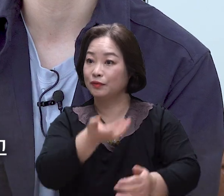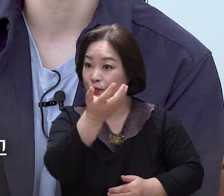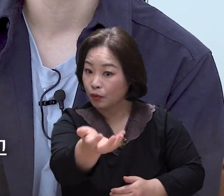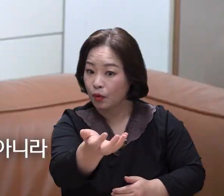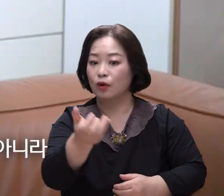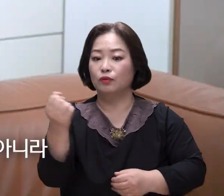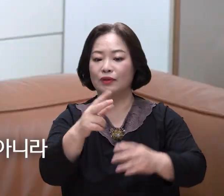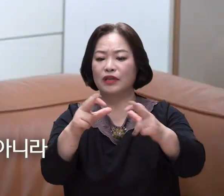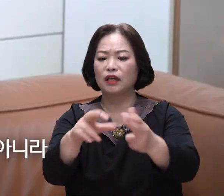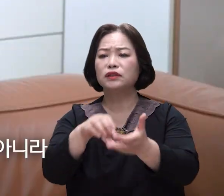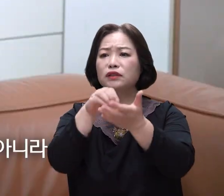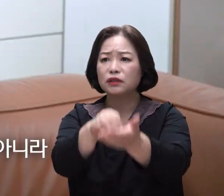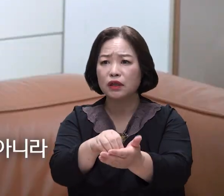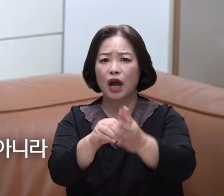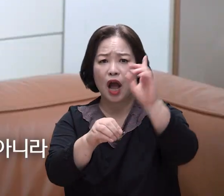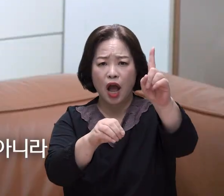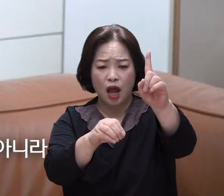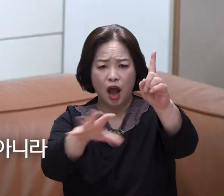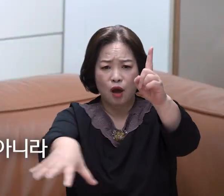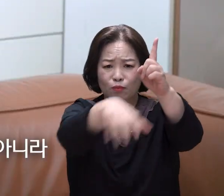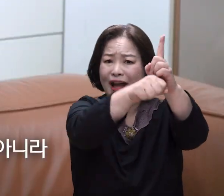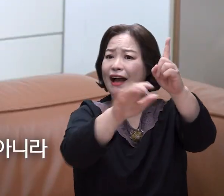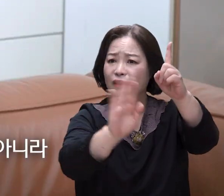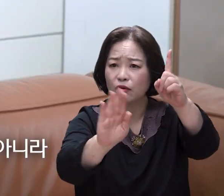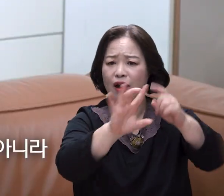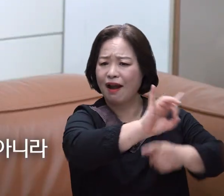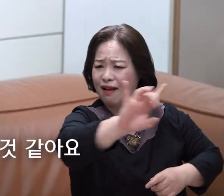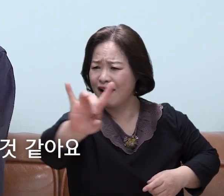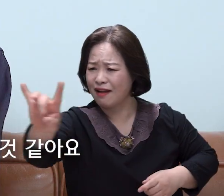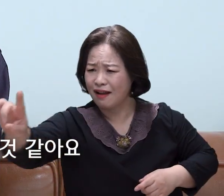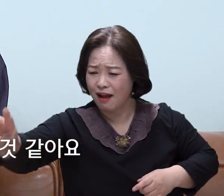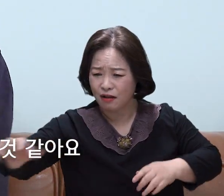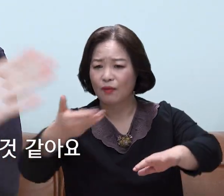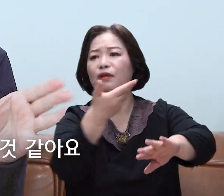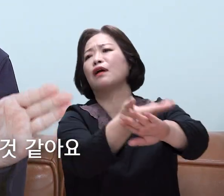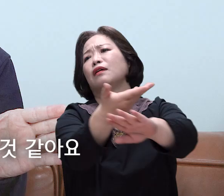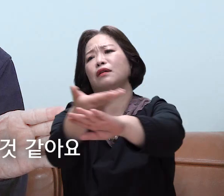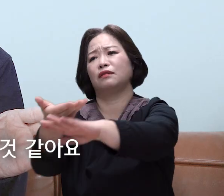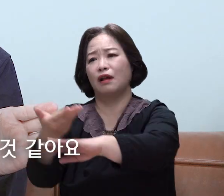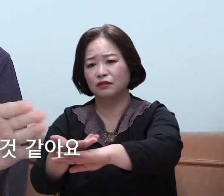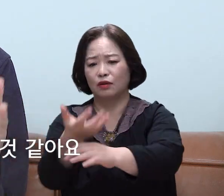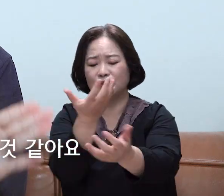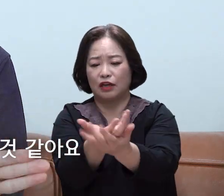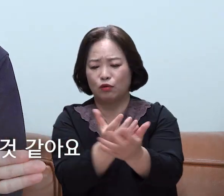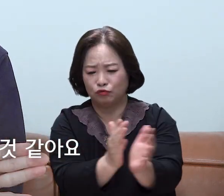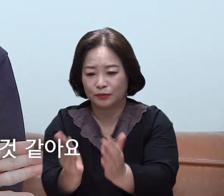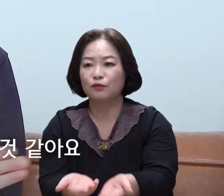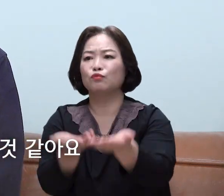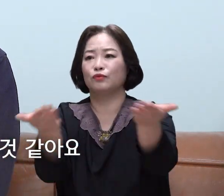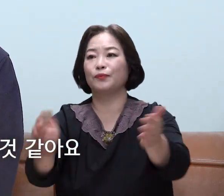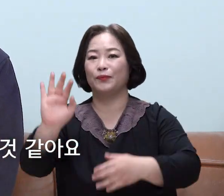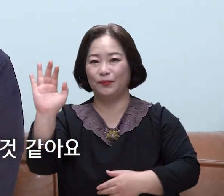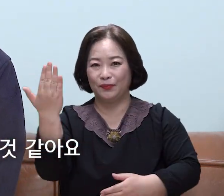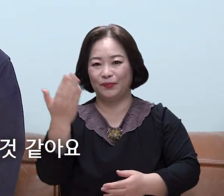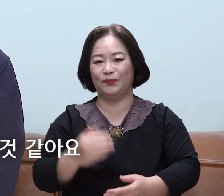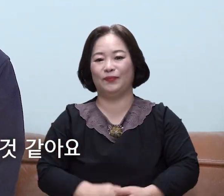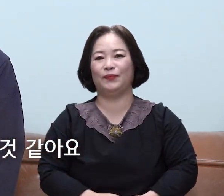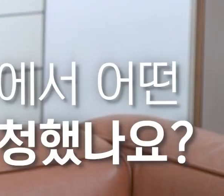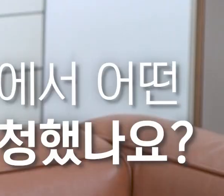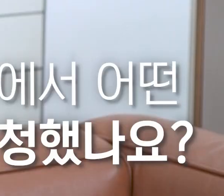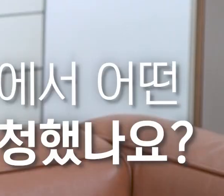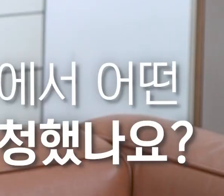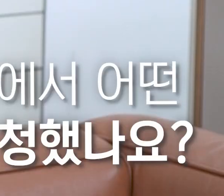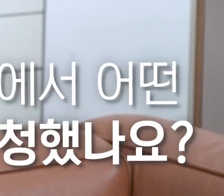해야 되고, 장애인 등록이 한 곳에서 이루어지는 게 아니라 수십 수백 곳에서 이루어진다라고 보시면 될 것